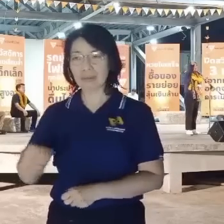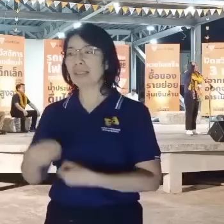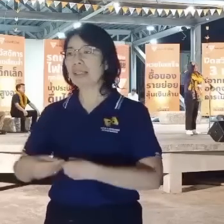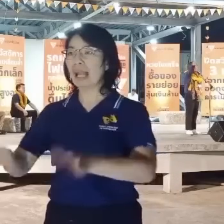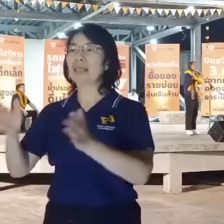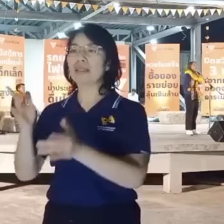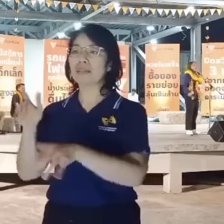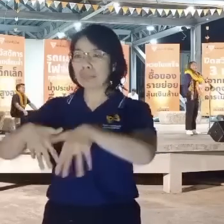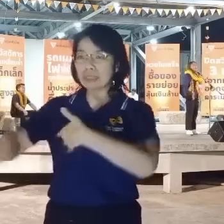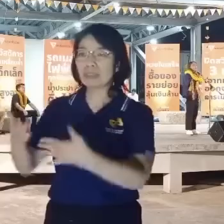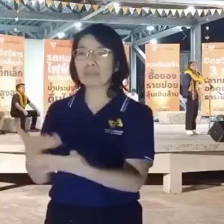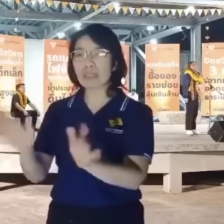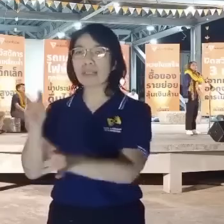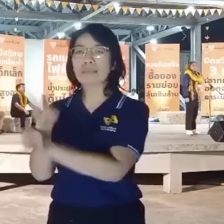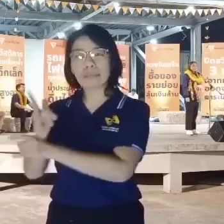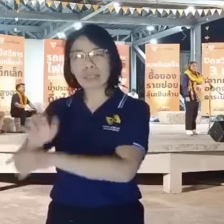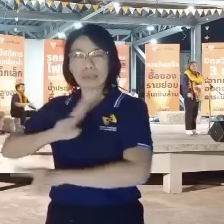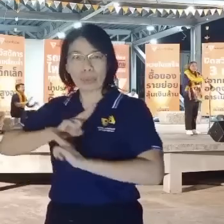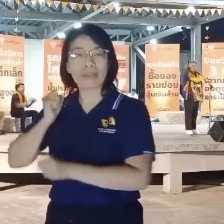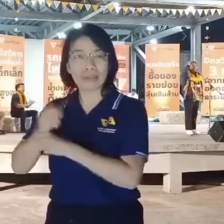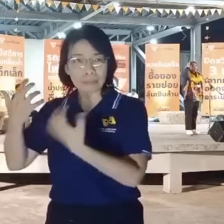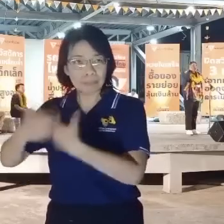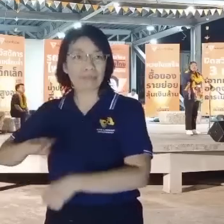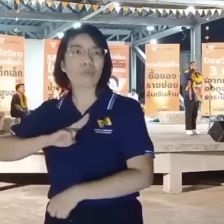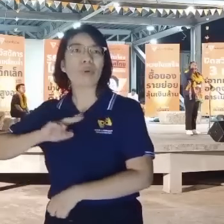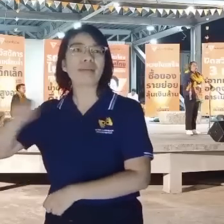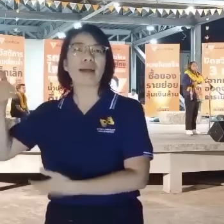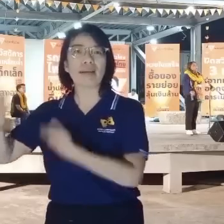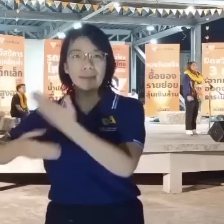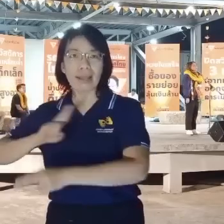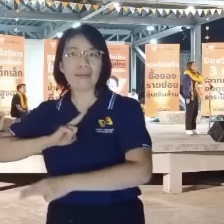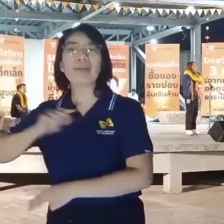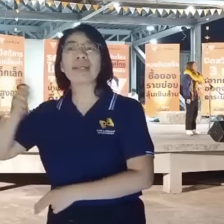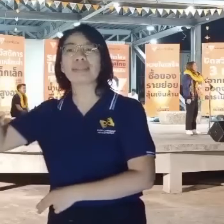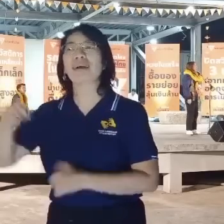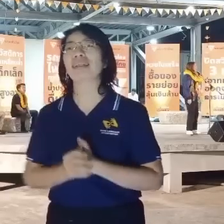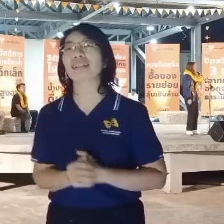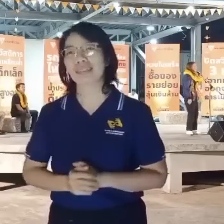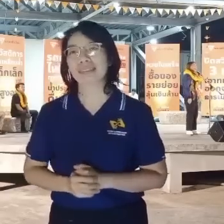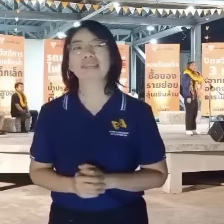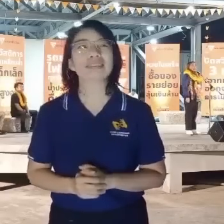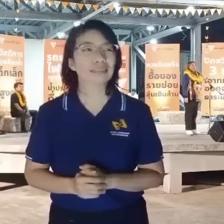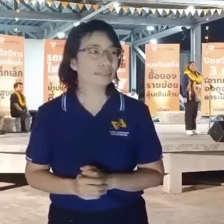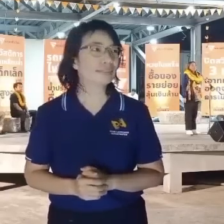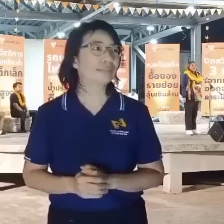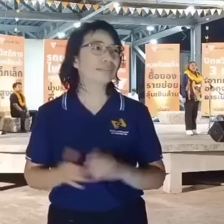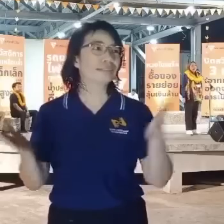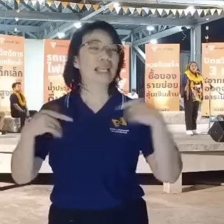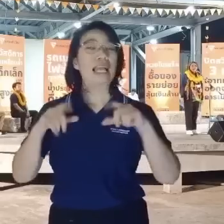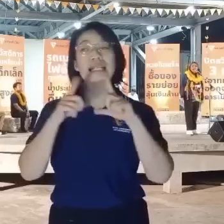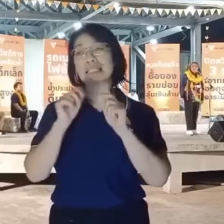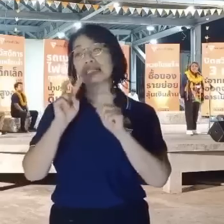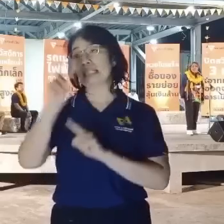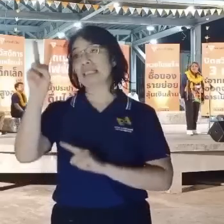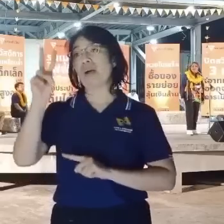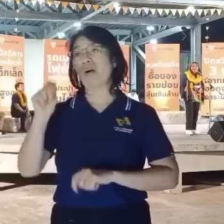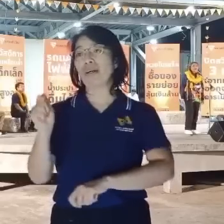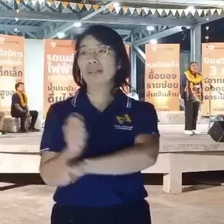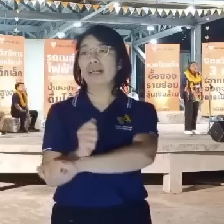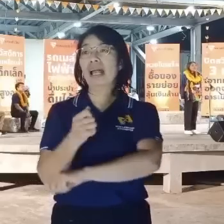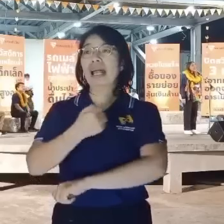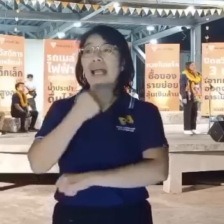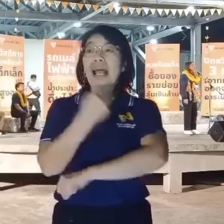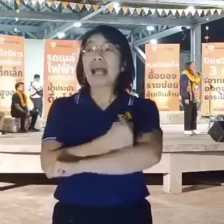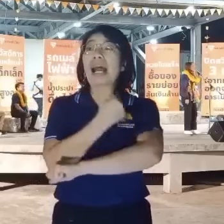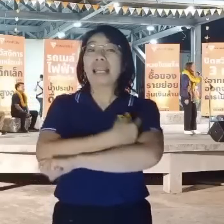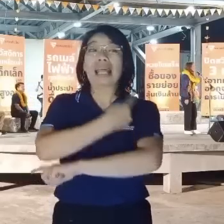นพี่น้องเอาไม่เอาเรื่องที่2คือการปรับค่าแรงขั้นต่ำเราจำเป็นที่จะต้